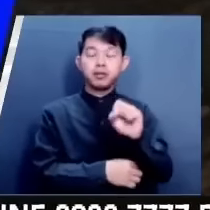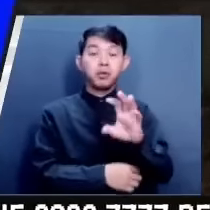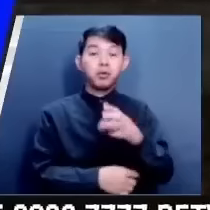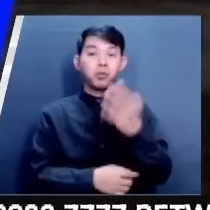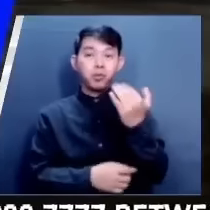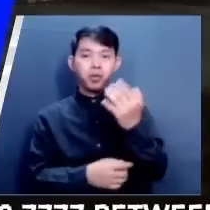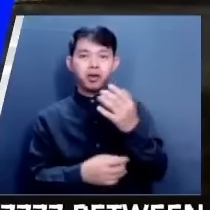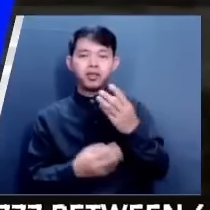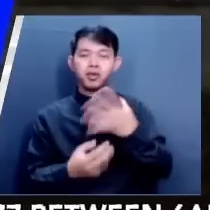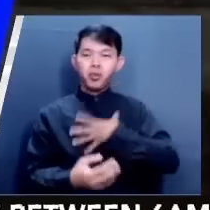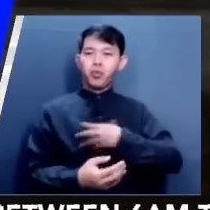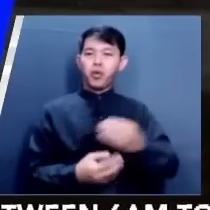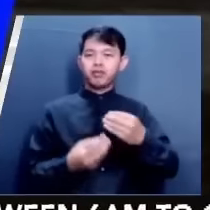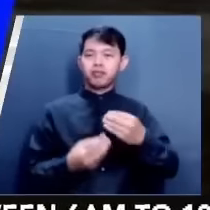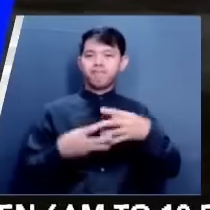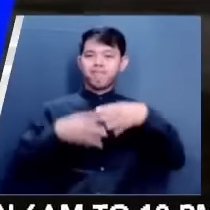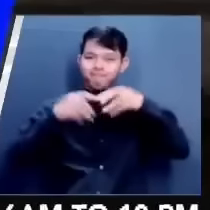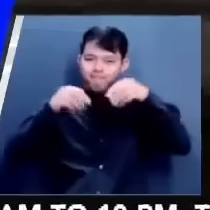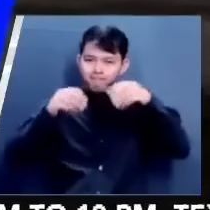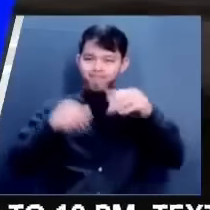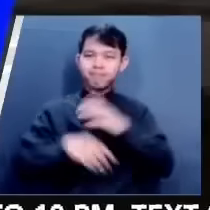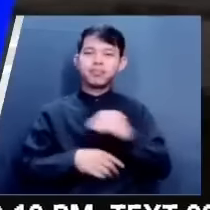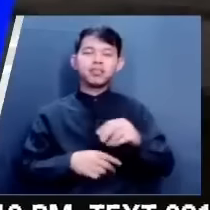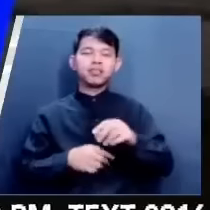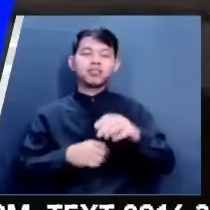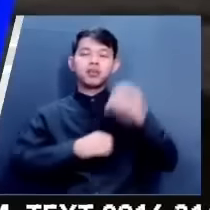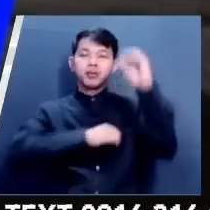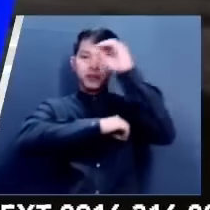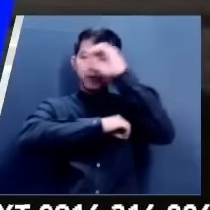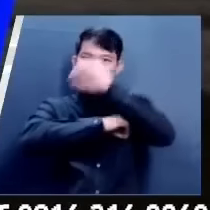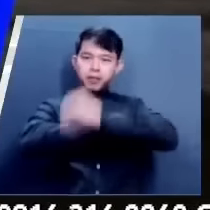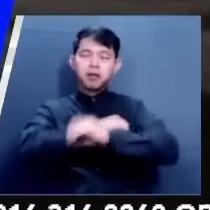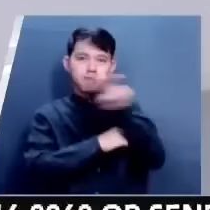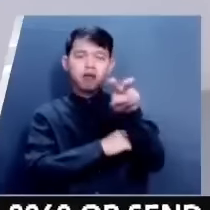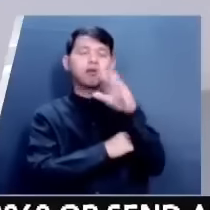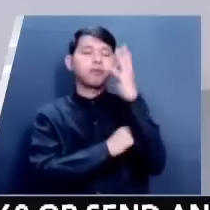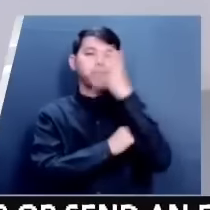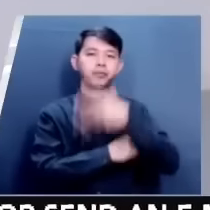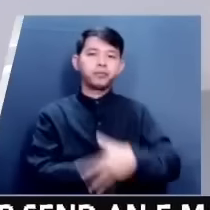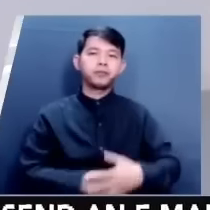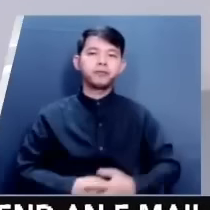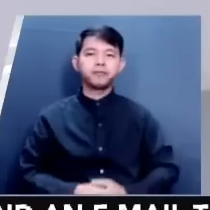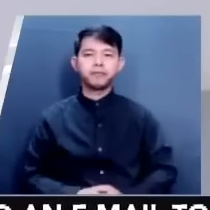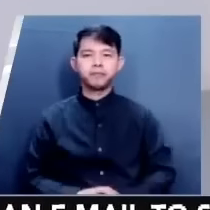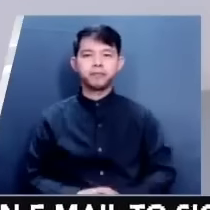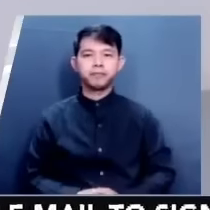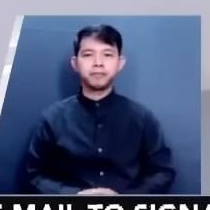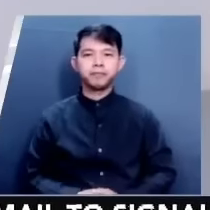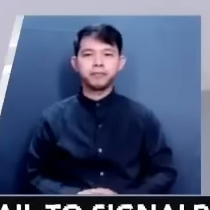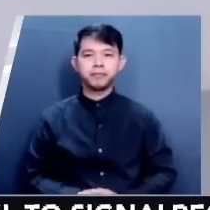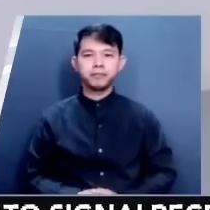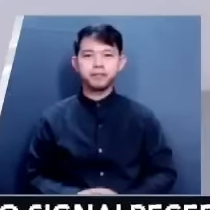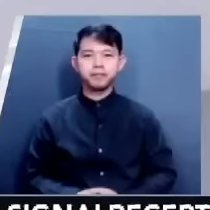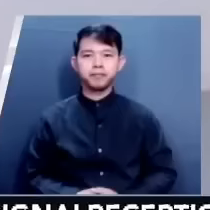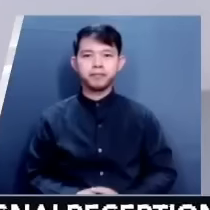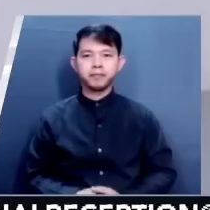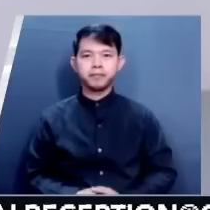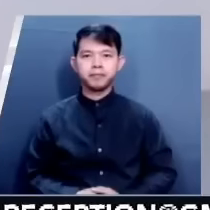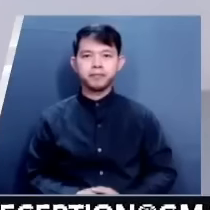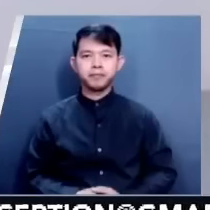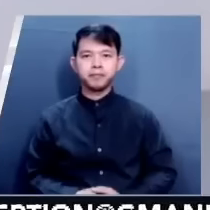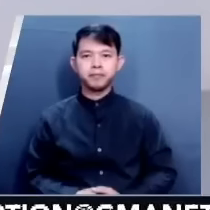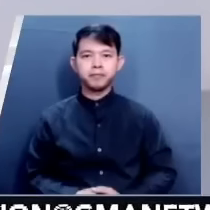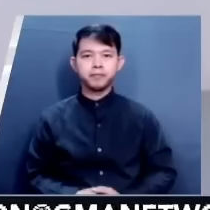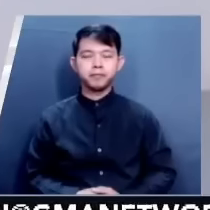sunset. Jonathan Andal, nagbabalita para sa GMA Integrated News. Nakipagpulong si Pangulong Bongbong Marcos kay